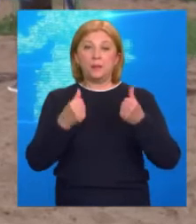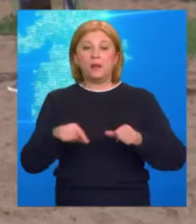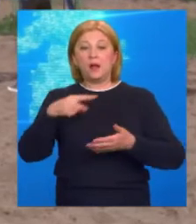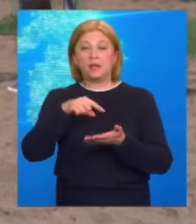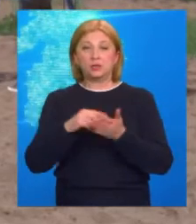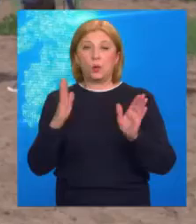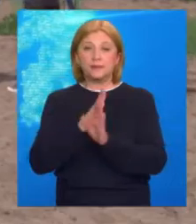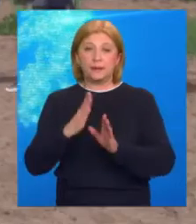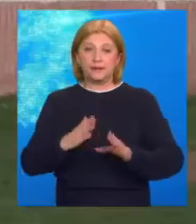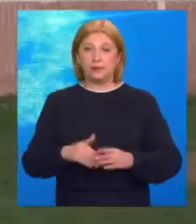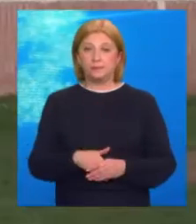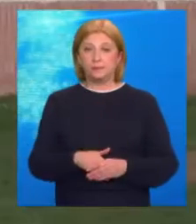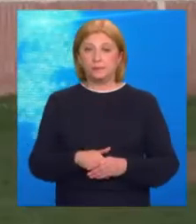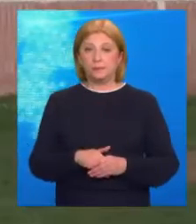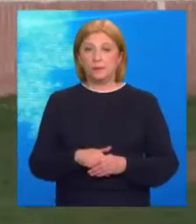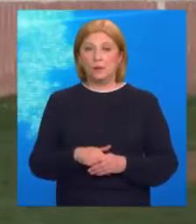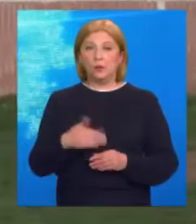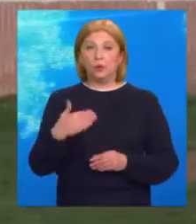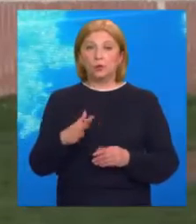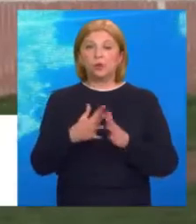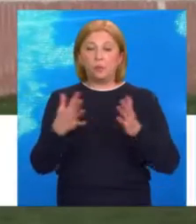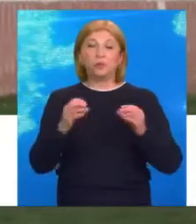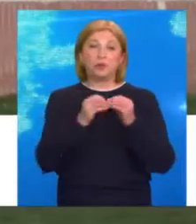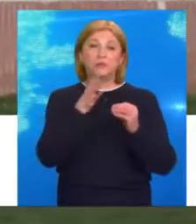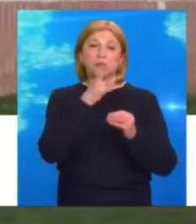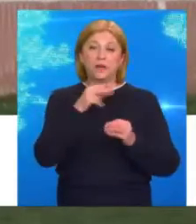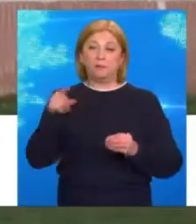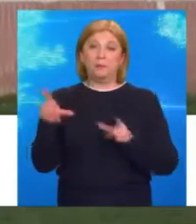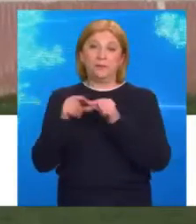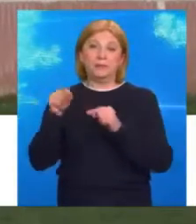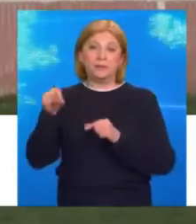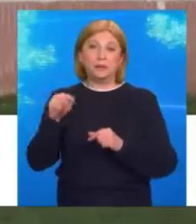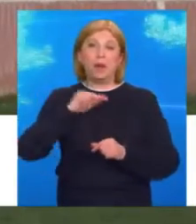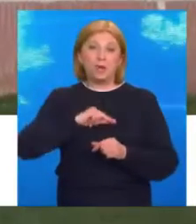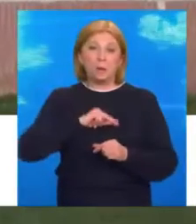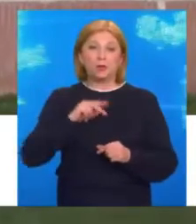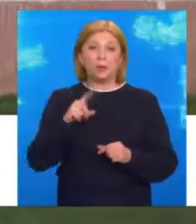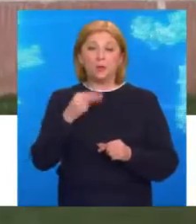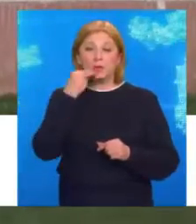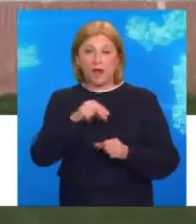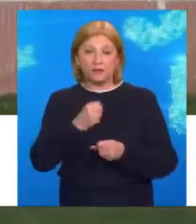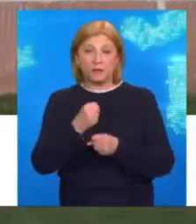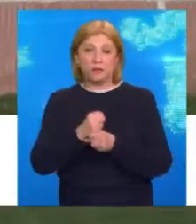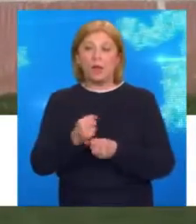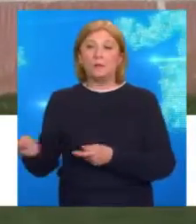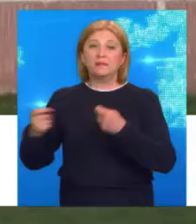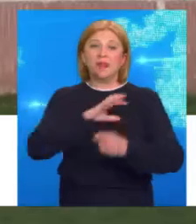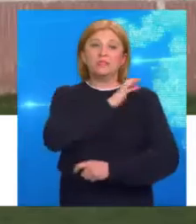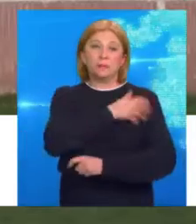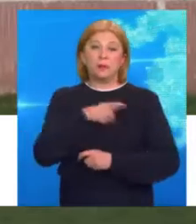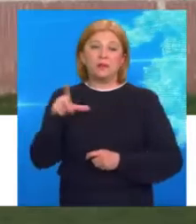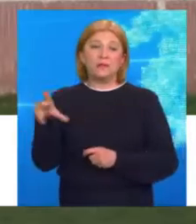среды. Уже больше 10 лет мы с ним работаем. Он делает очень хорошее, качественное оборудование, которое поставляет из Санкт-Петербурга. То есть там все